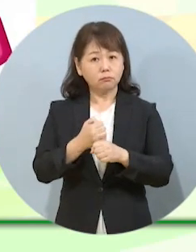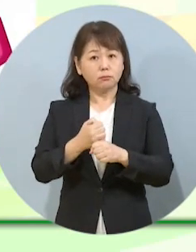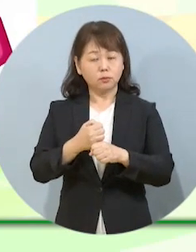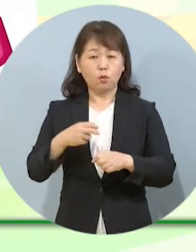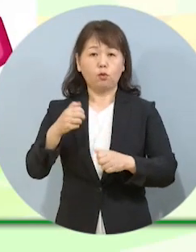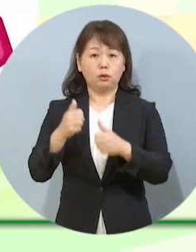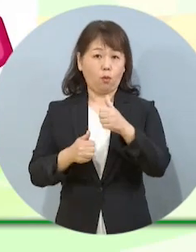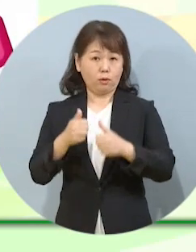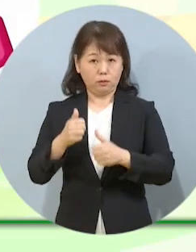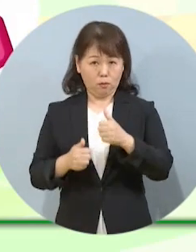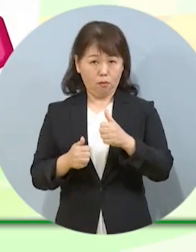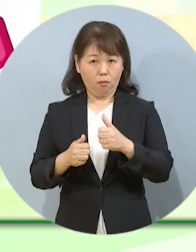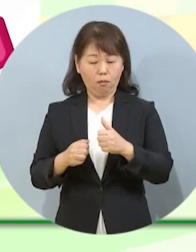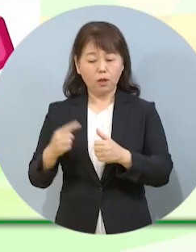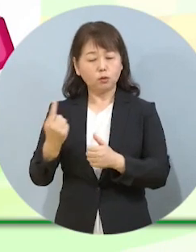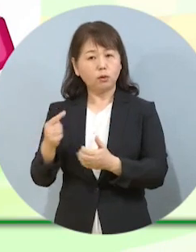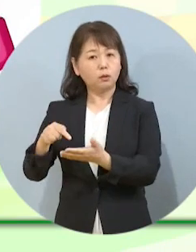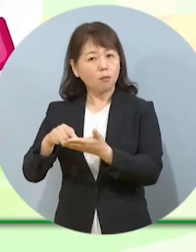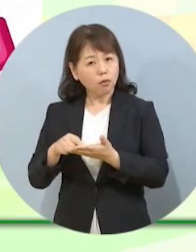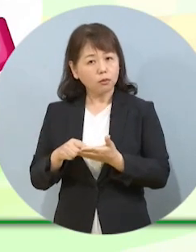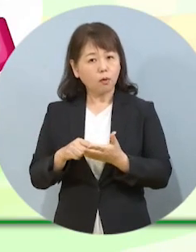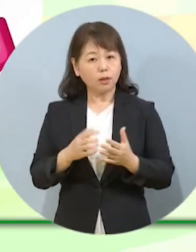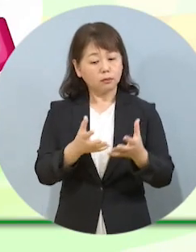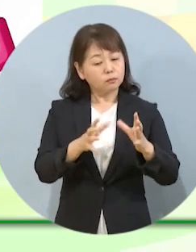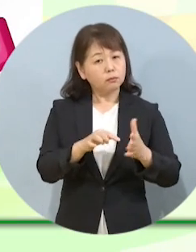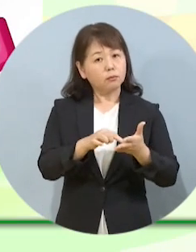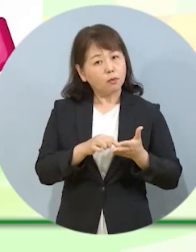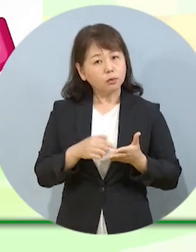でも可能です。